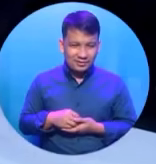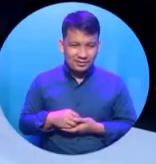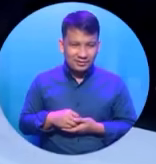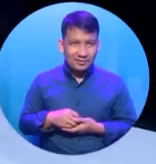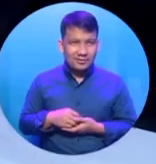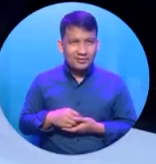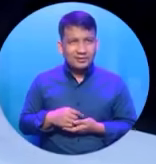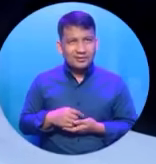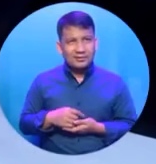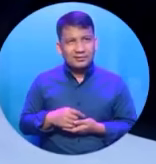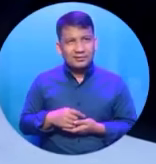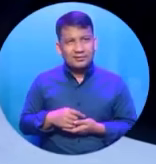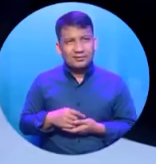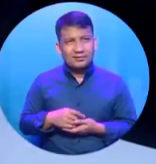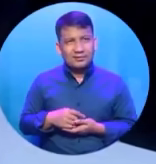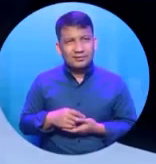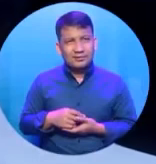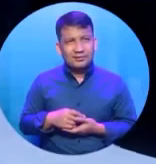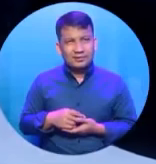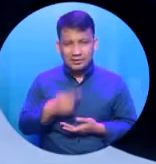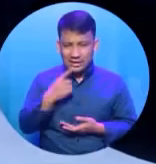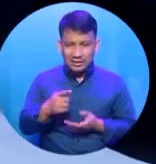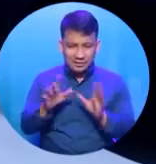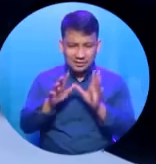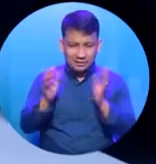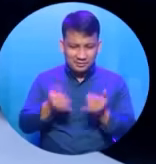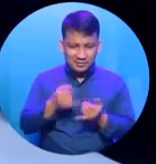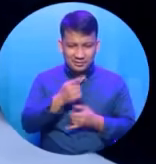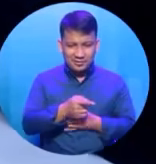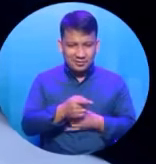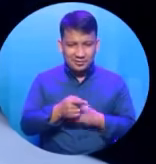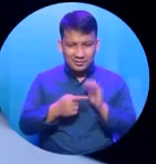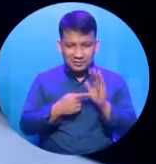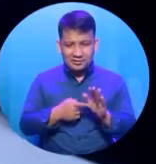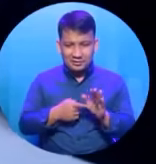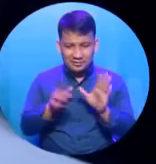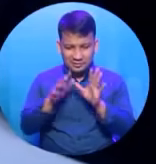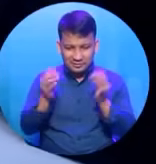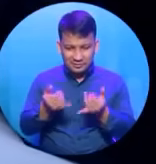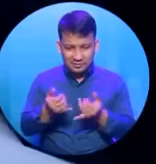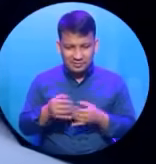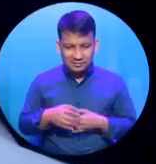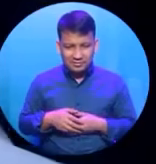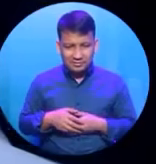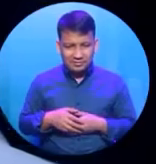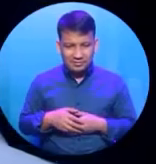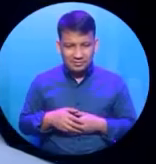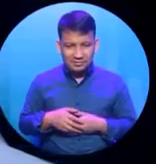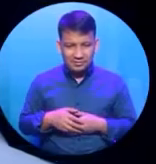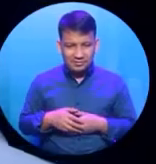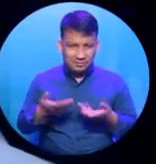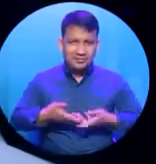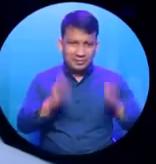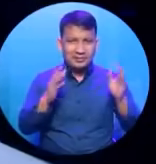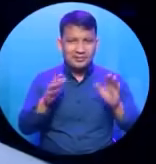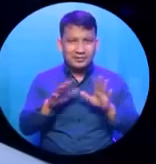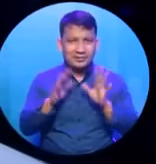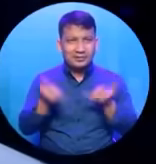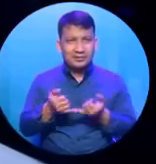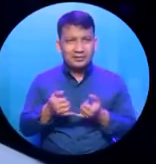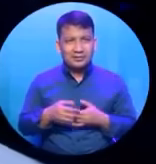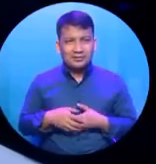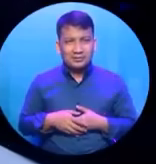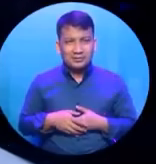Pag-sure. Ang tagal-tagal na nyan eh. Papabarangay ko na kayo. No, no, no, no. Papabarangay mo eh. Opo. Wala